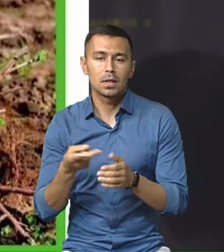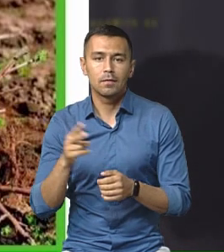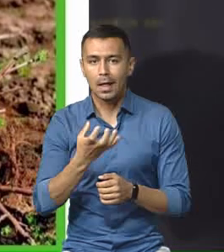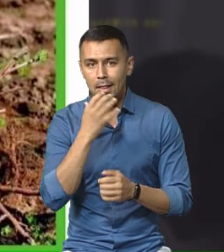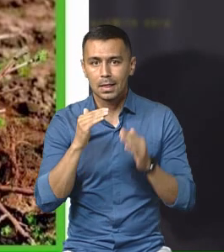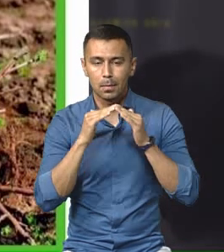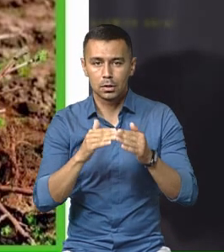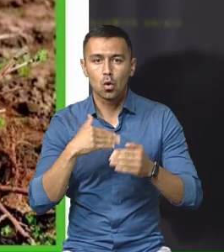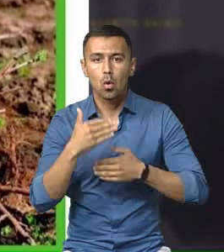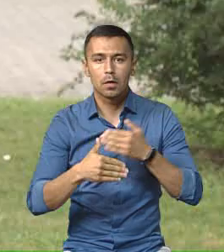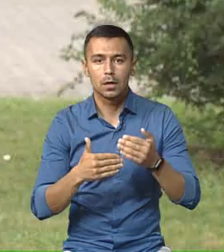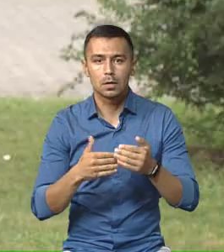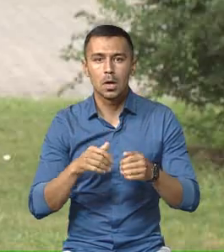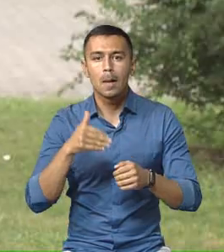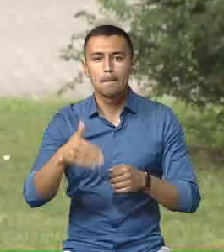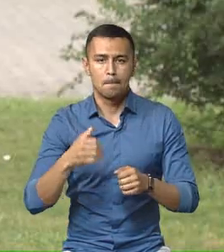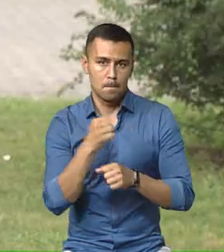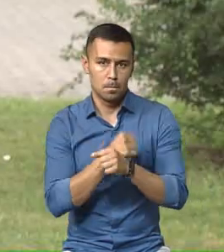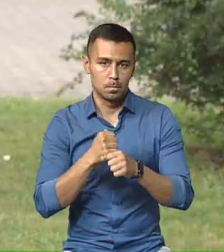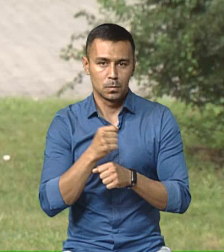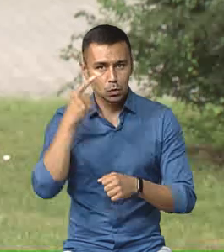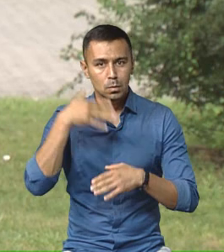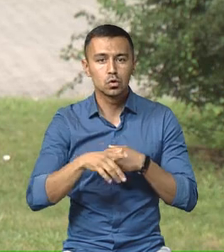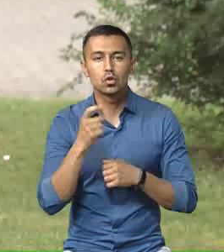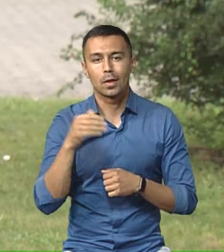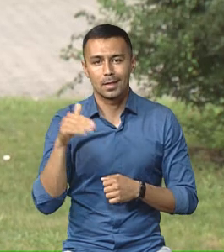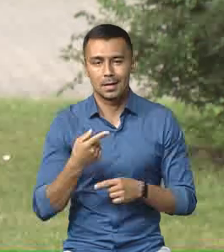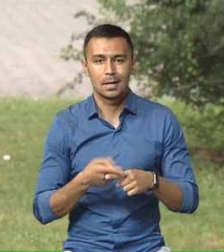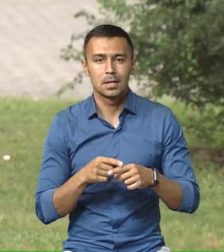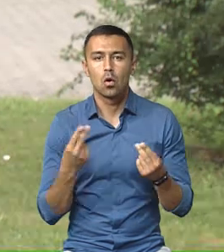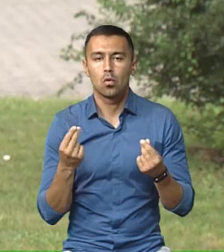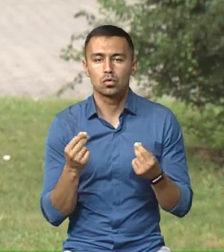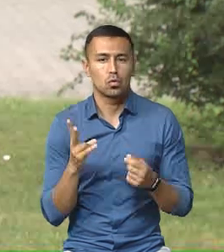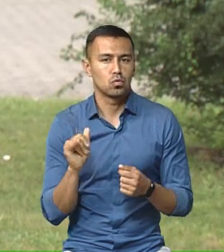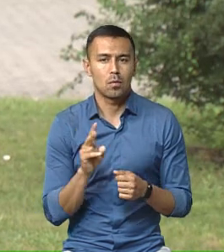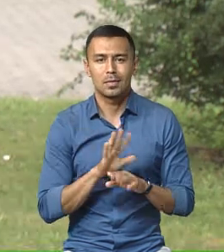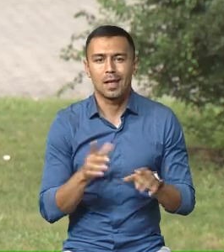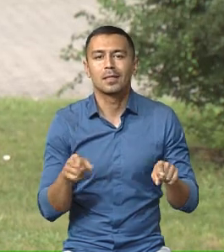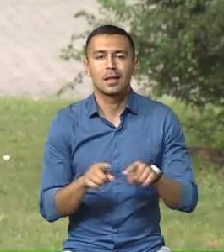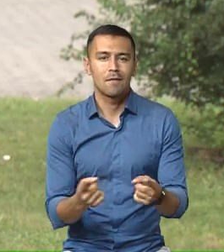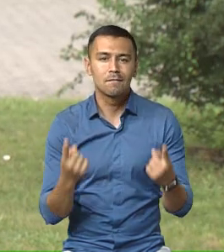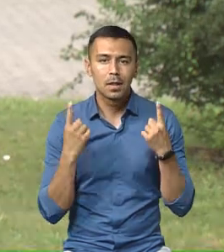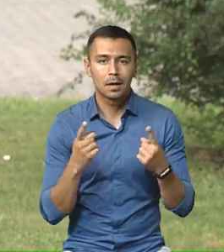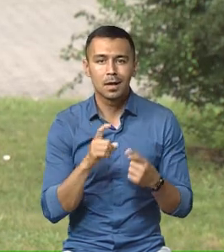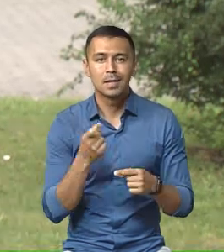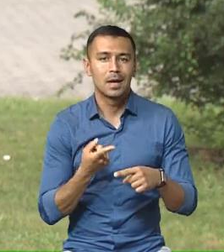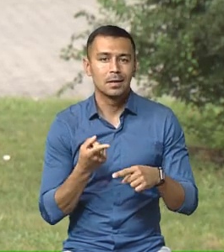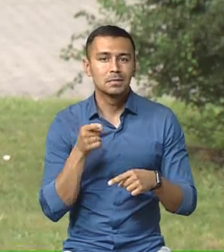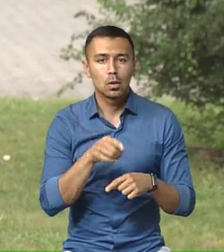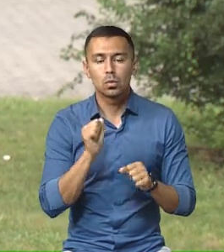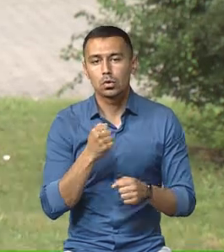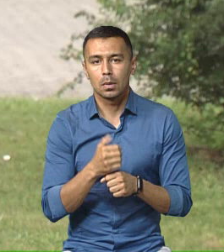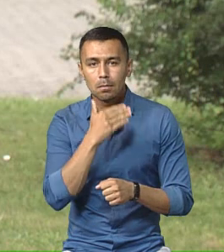теплиці, культиватор і мотосапу. Зрозуміло, що 100 тисяч – це кошти не такі великі, за них можна